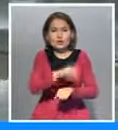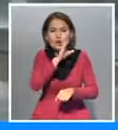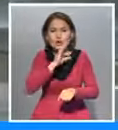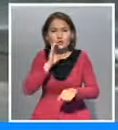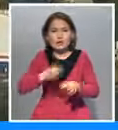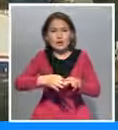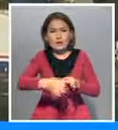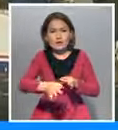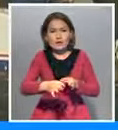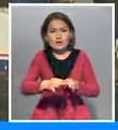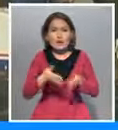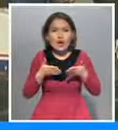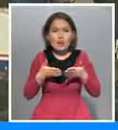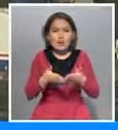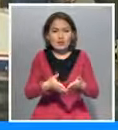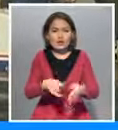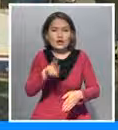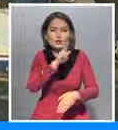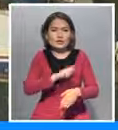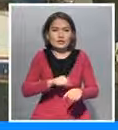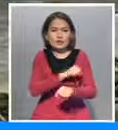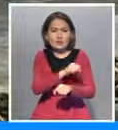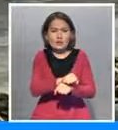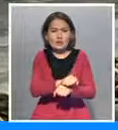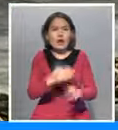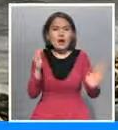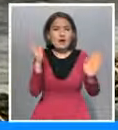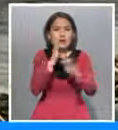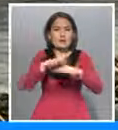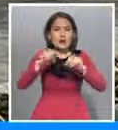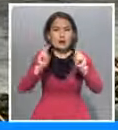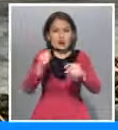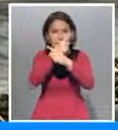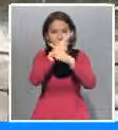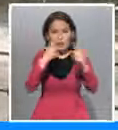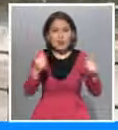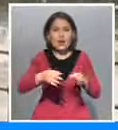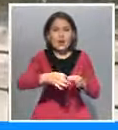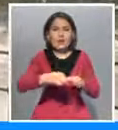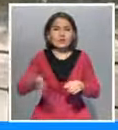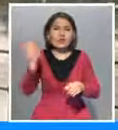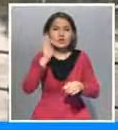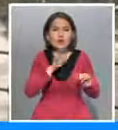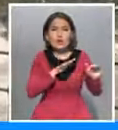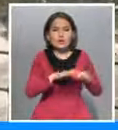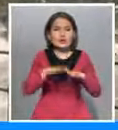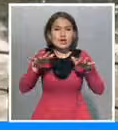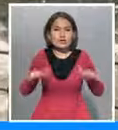Ирландия арасында қатынайтын паромдар тоқтады. Ал қоршаған ортаны қорғау агенттігінің ескертуінше, кейбір аудандарда су тасуы